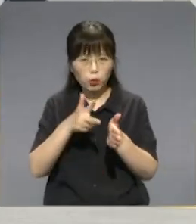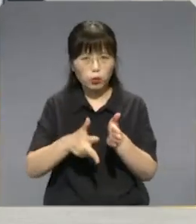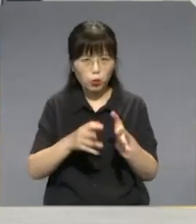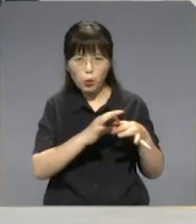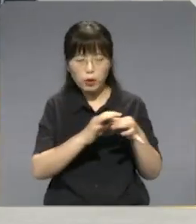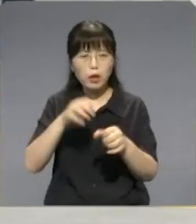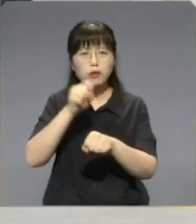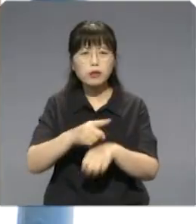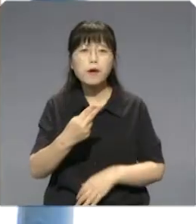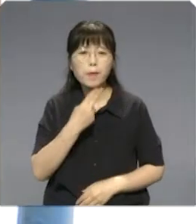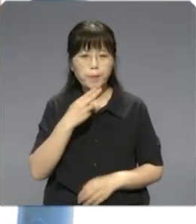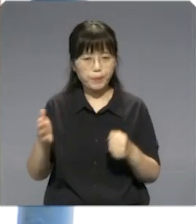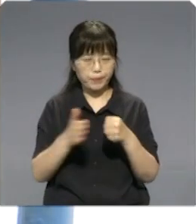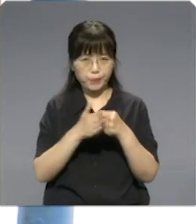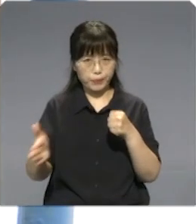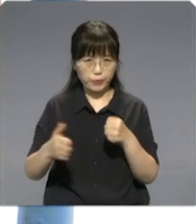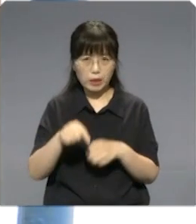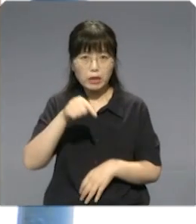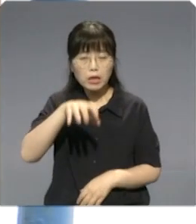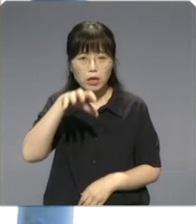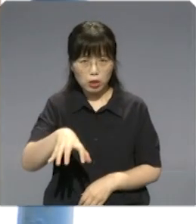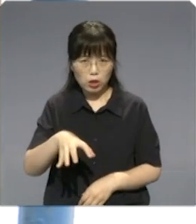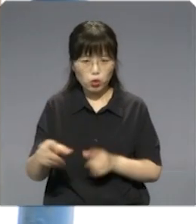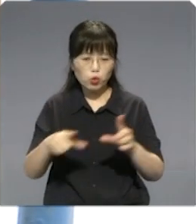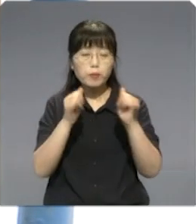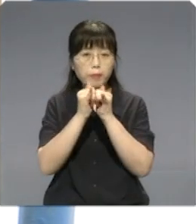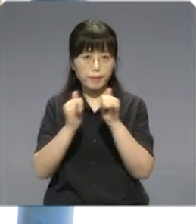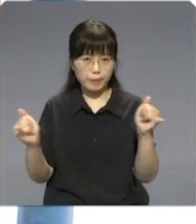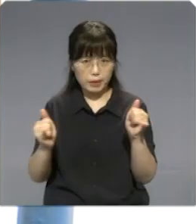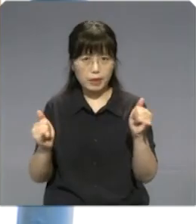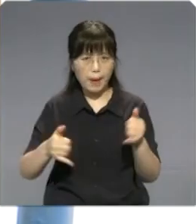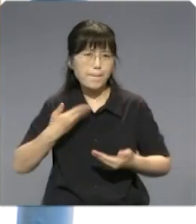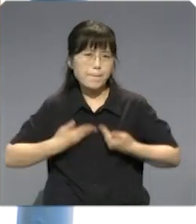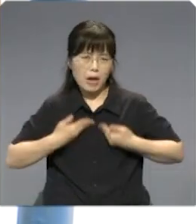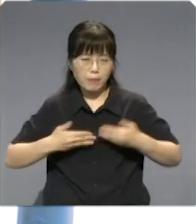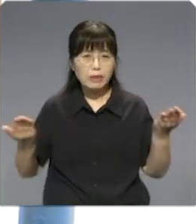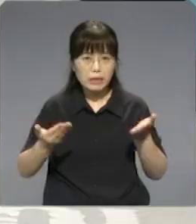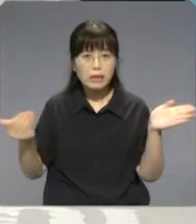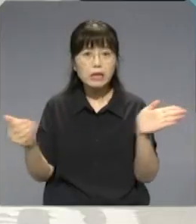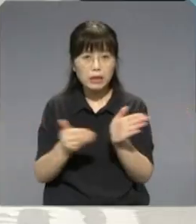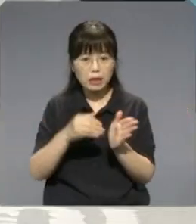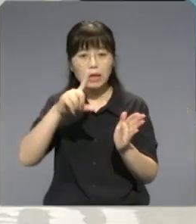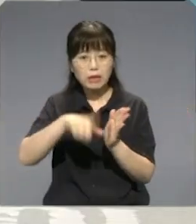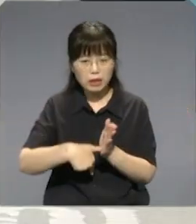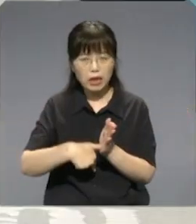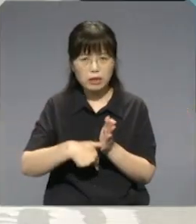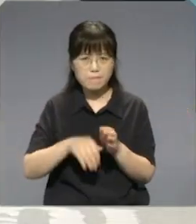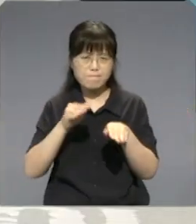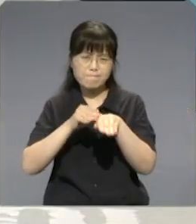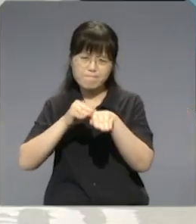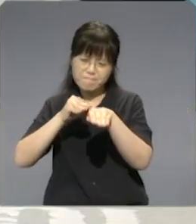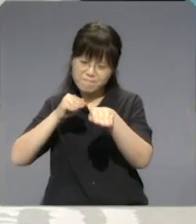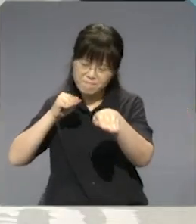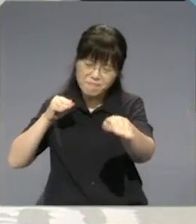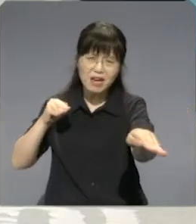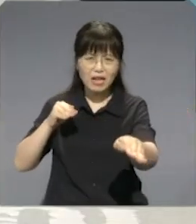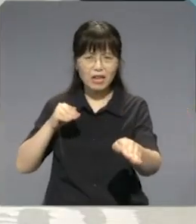없기 때문입니다. 해당 지역의 주민들은 바쁜 출퇴근 시간에 꽉 막힌